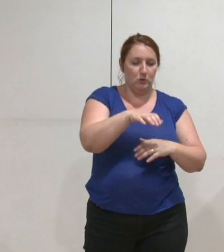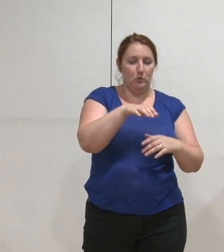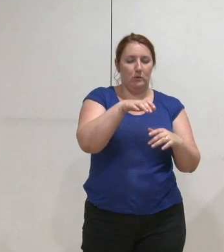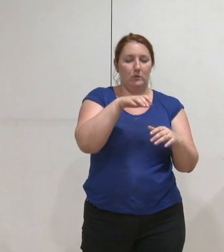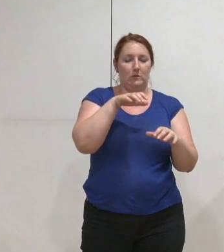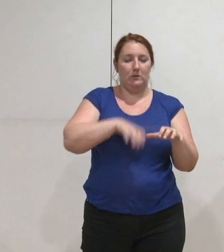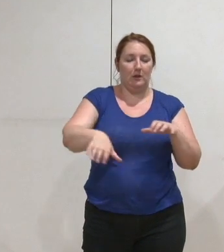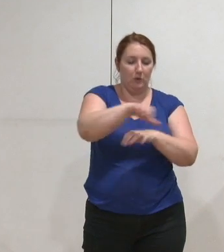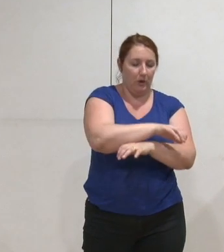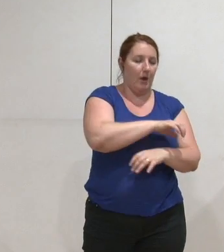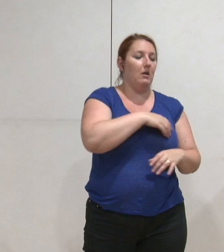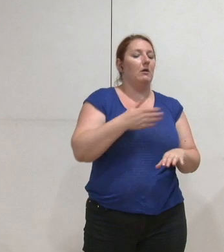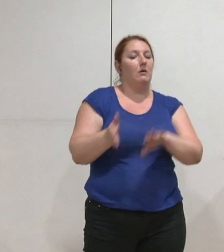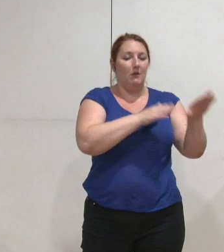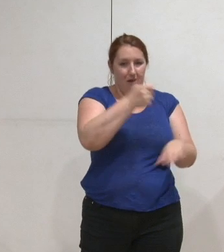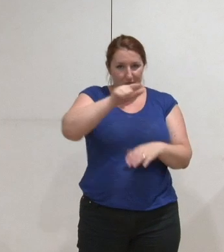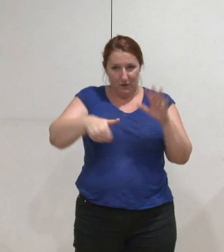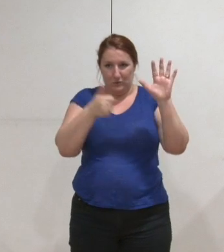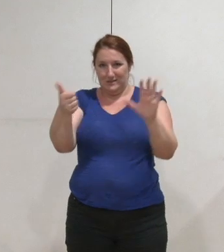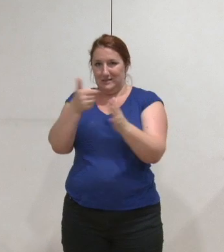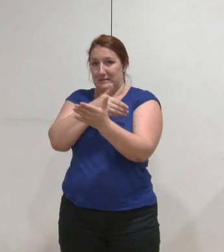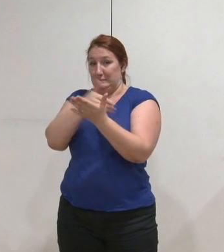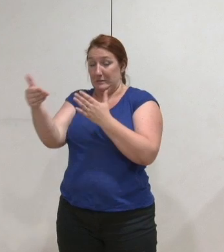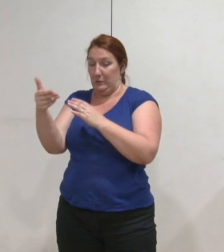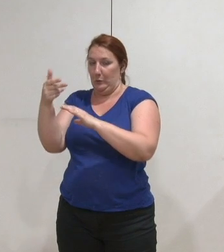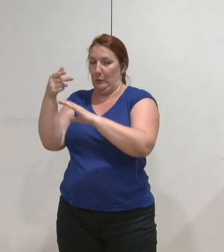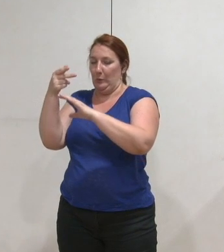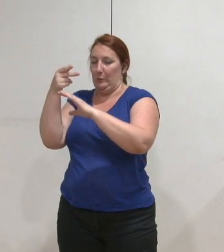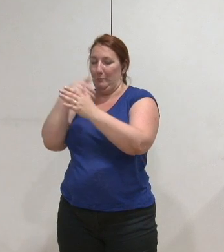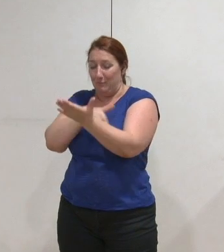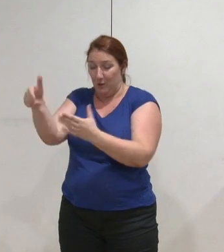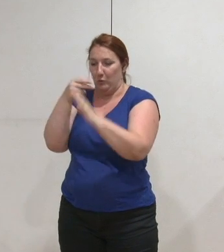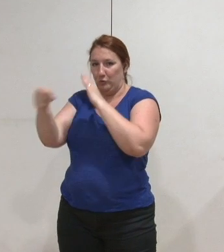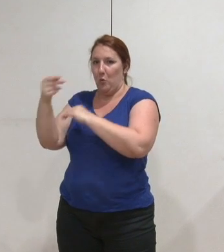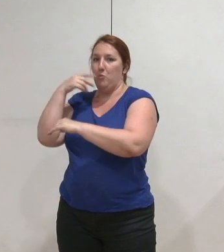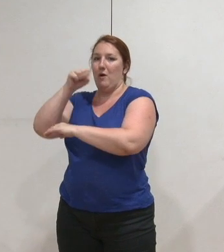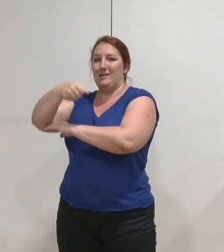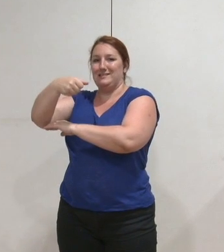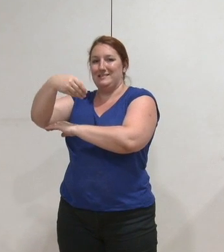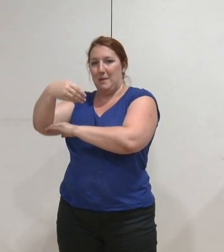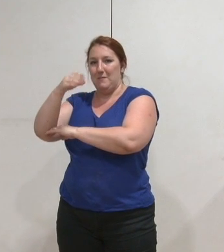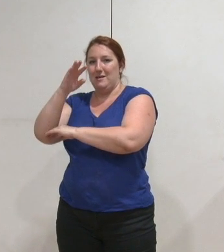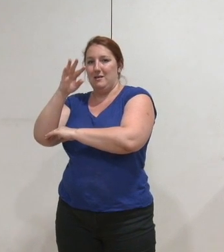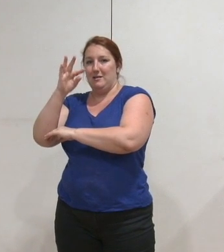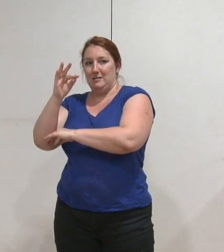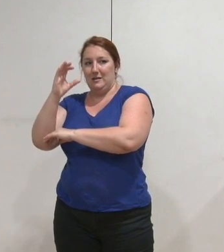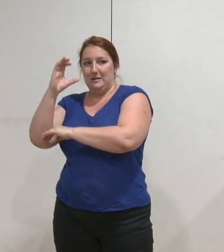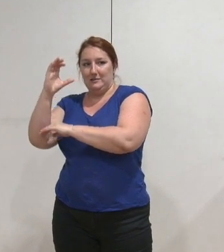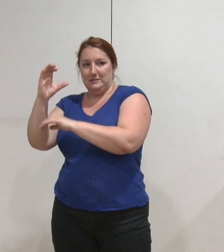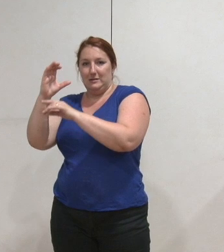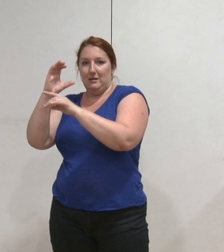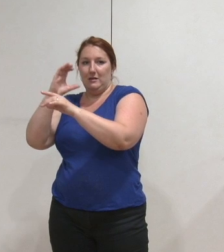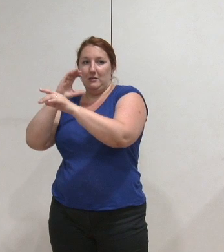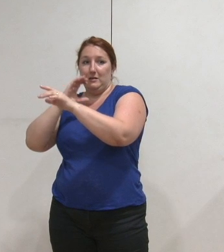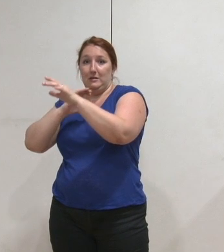d'euros du SMTC c'était ce qu'on a reporté puisqu'on avait pas pu l'intégrer au